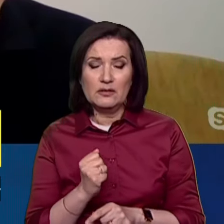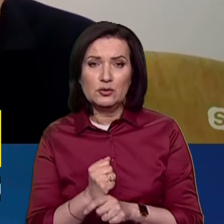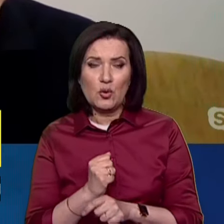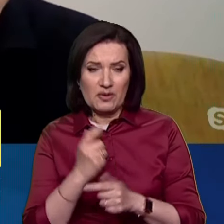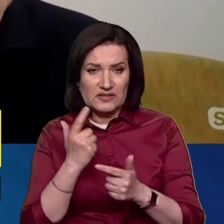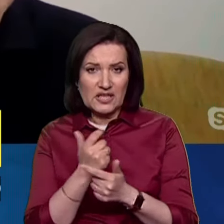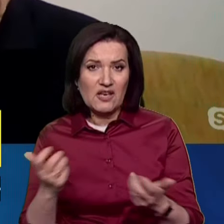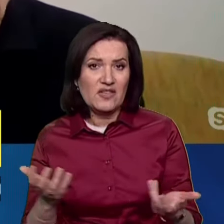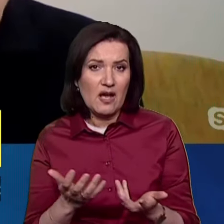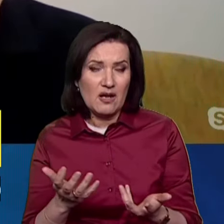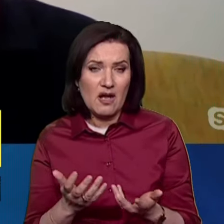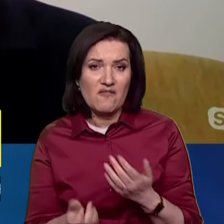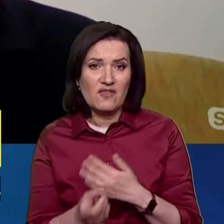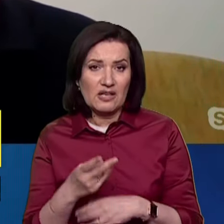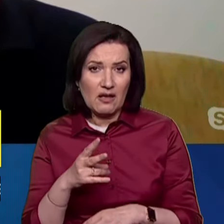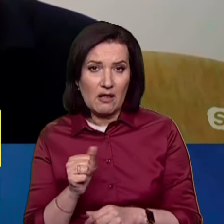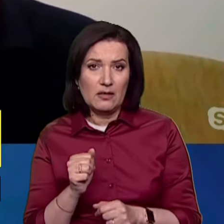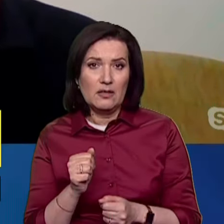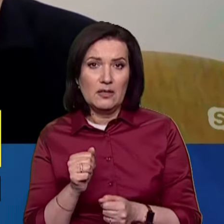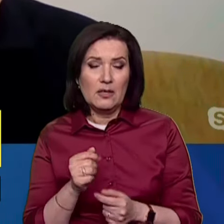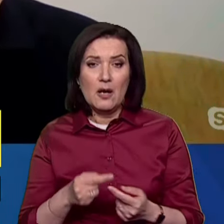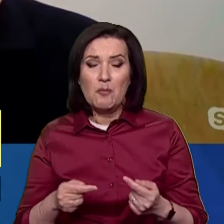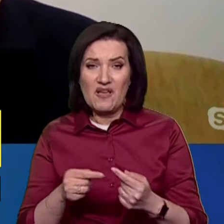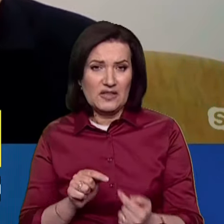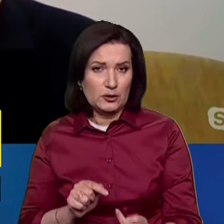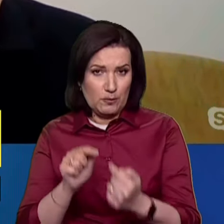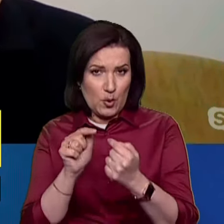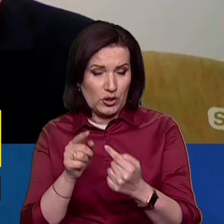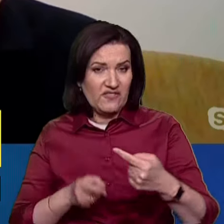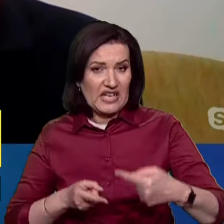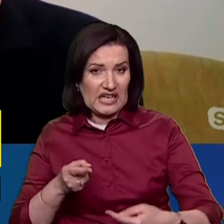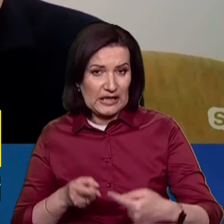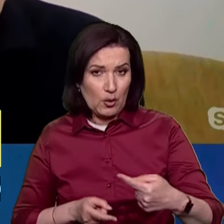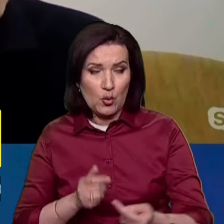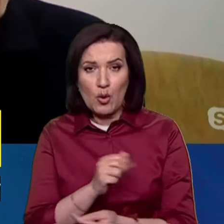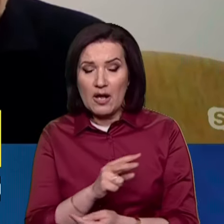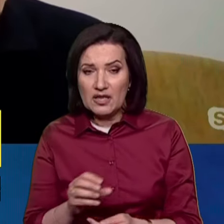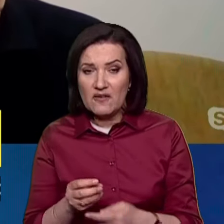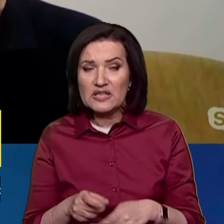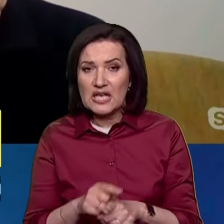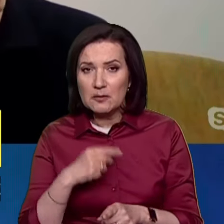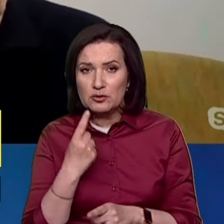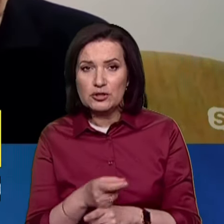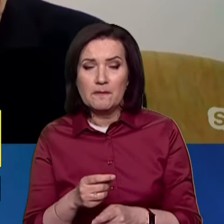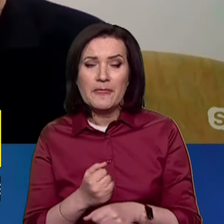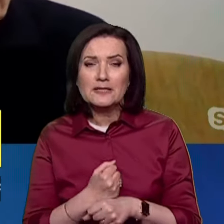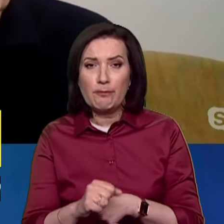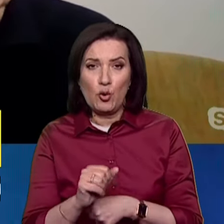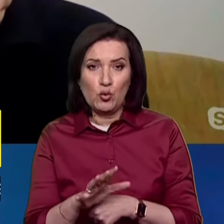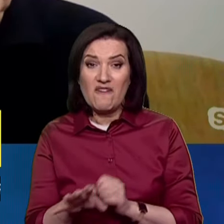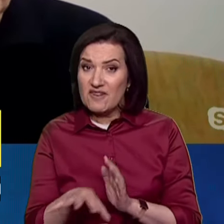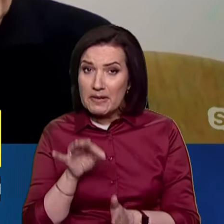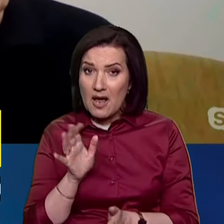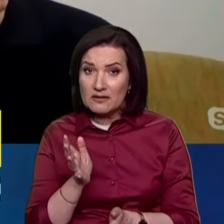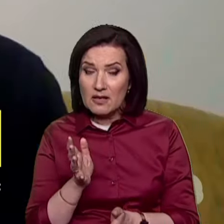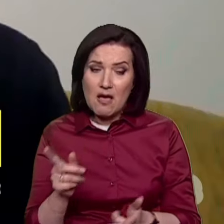зробив заяву, яка викликала певний спротив, певну критику, але він таким чином їх спонукав.